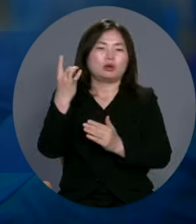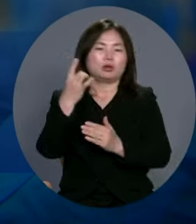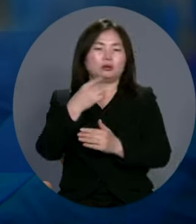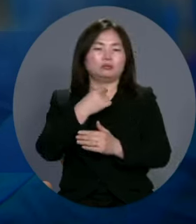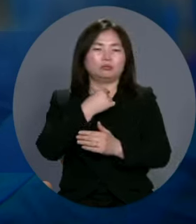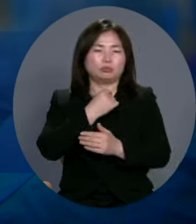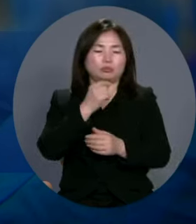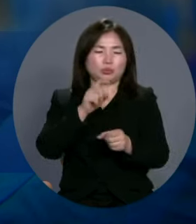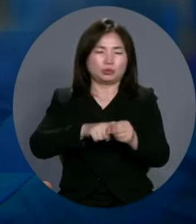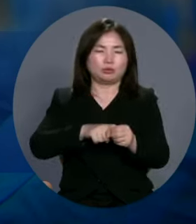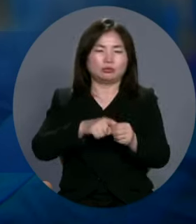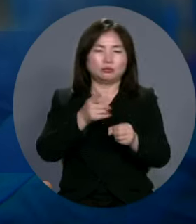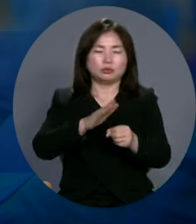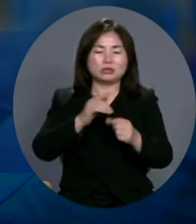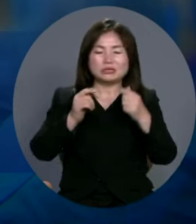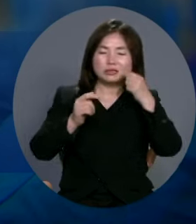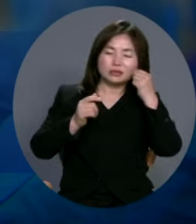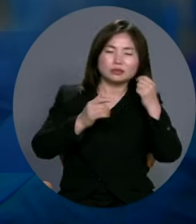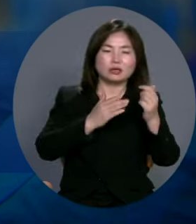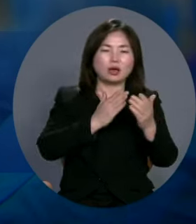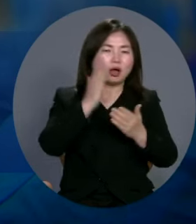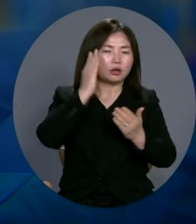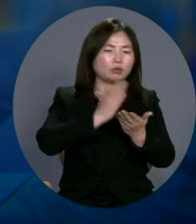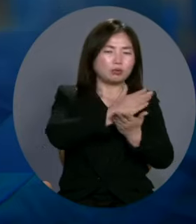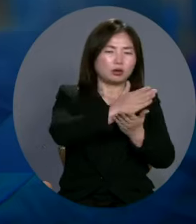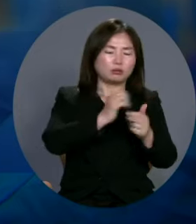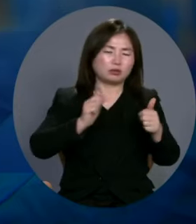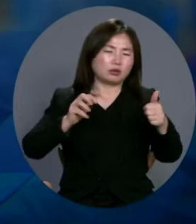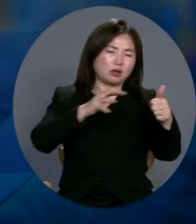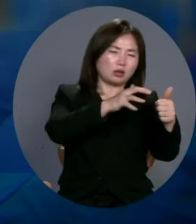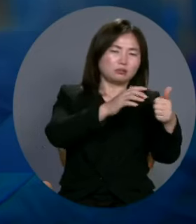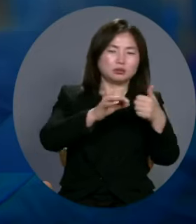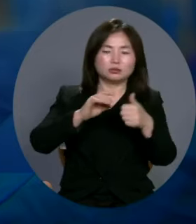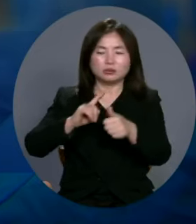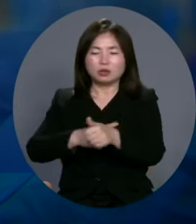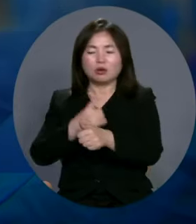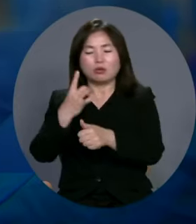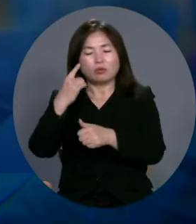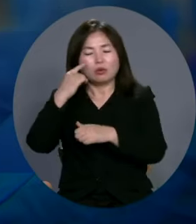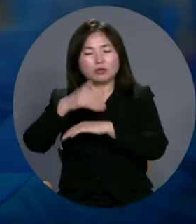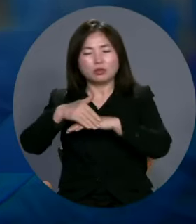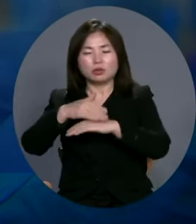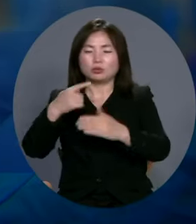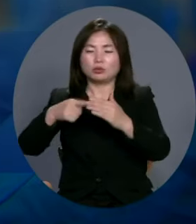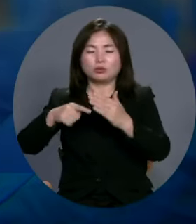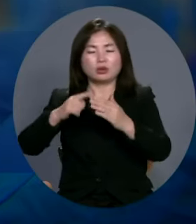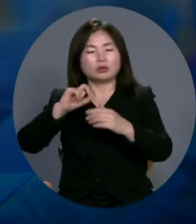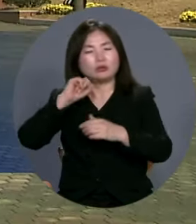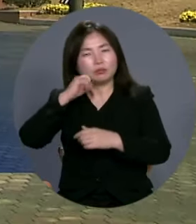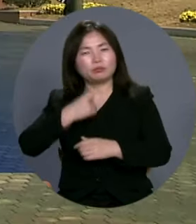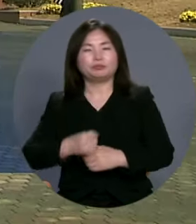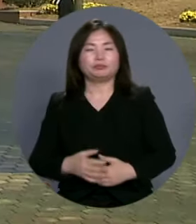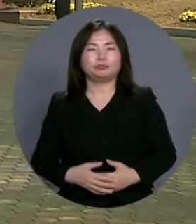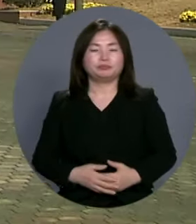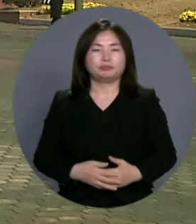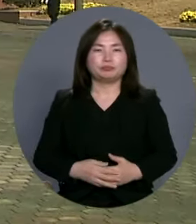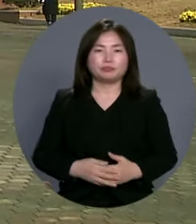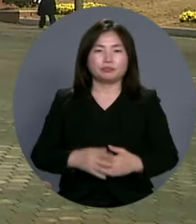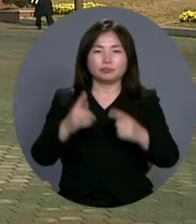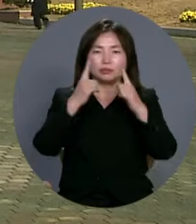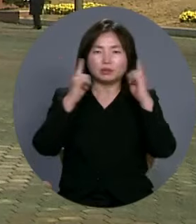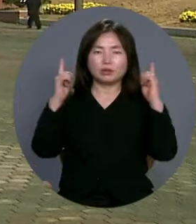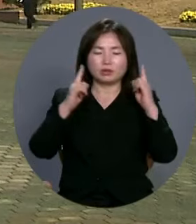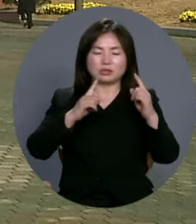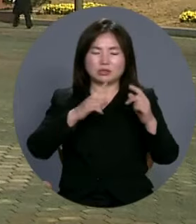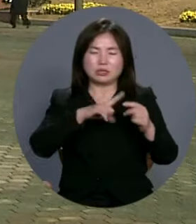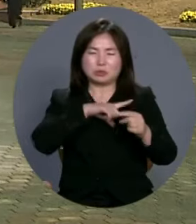아니고 결과는 오히려 인기는 한쪽에 다 몰려버리니까 의도했던 교육이 안 되는 거죠. 대학